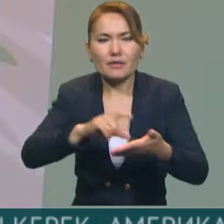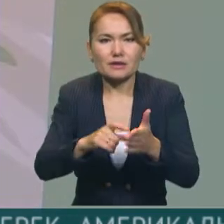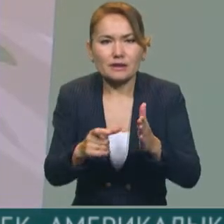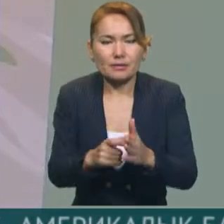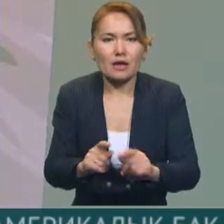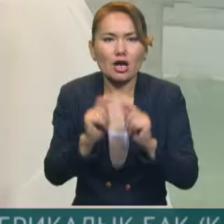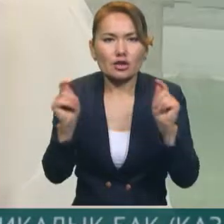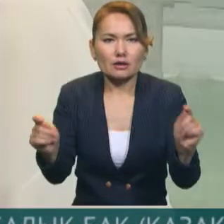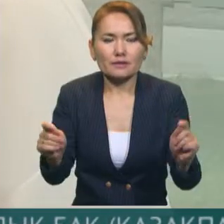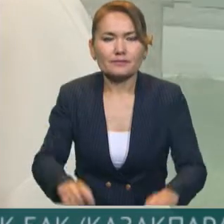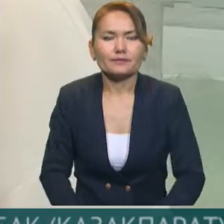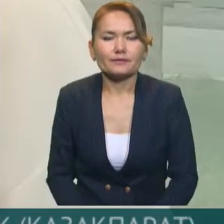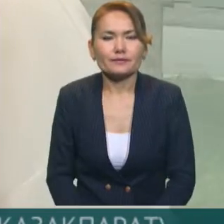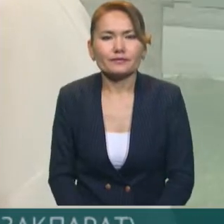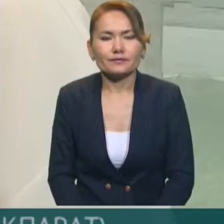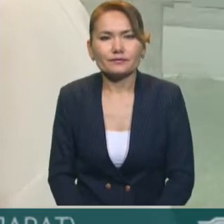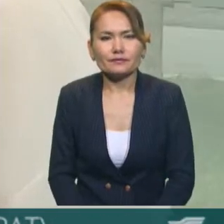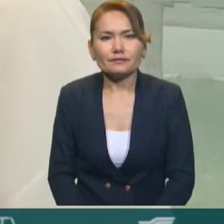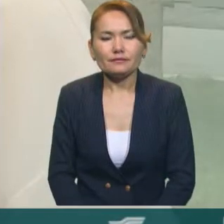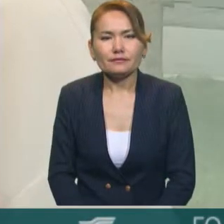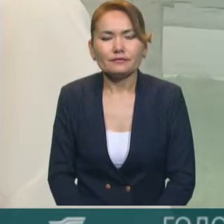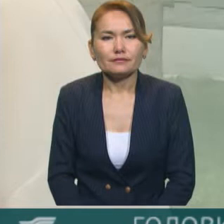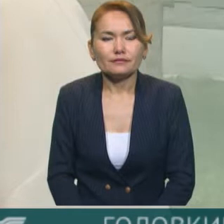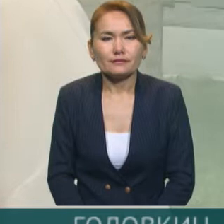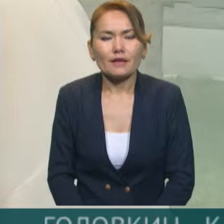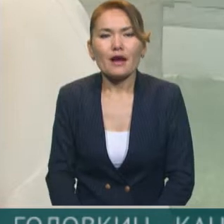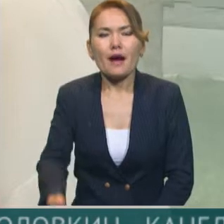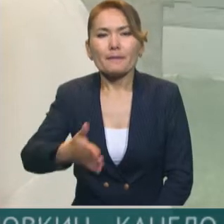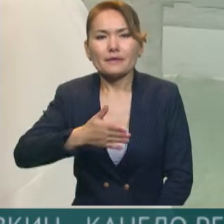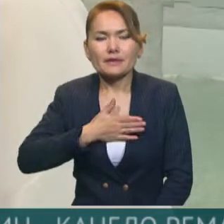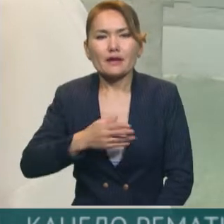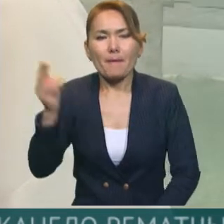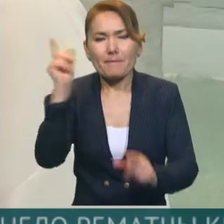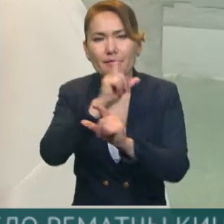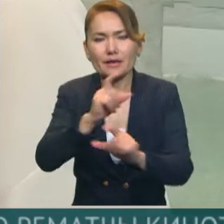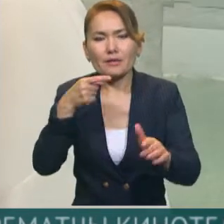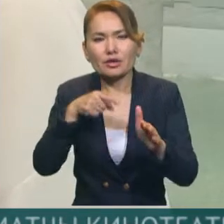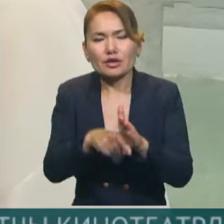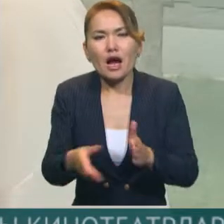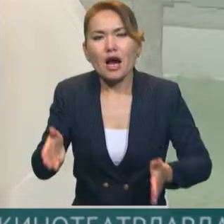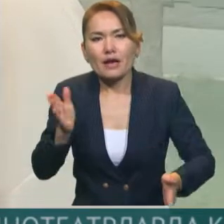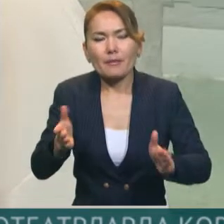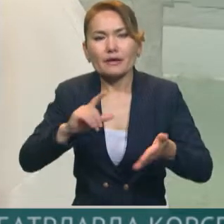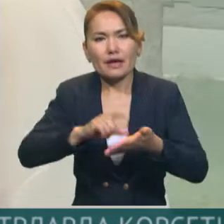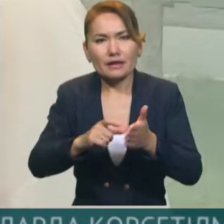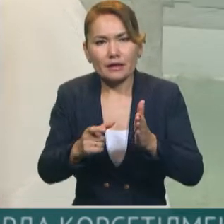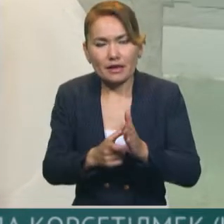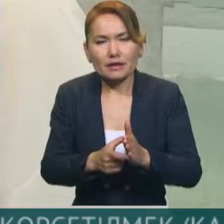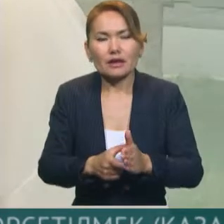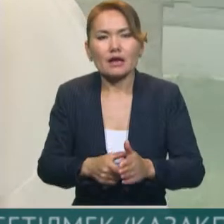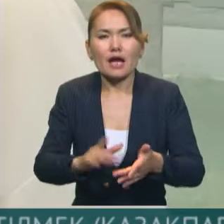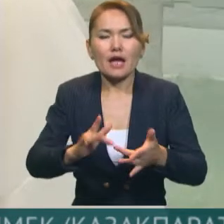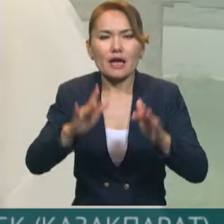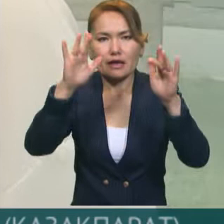ашылды. Біздерде робототехника кабинеттері, ультрақысқа фокус проекторлар осы 20 мектепті